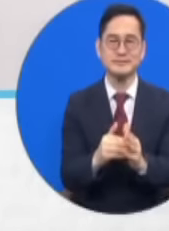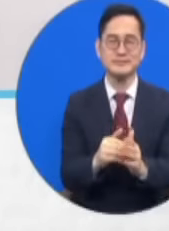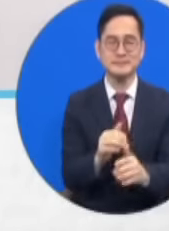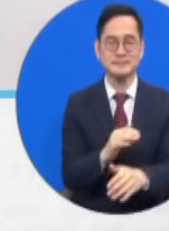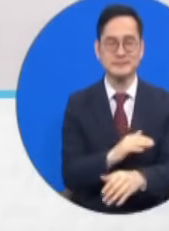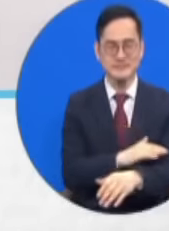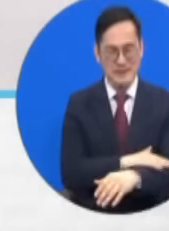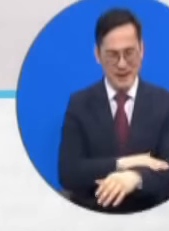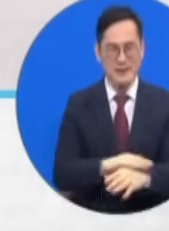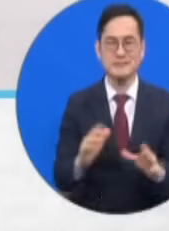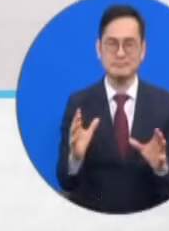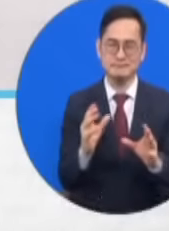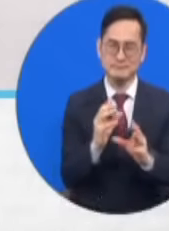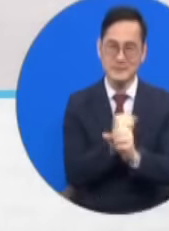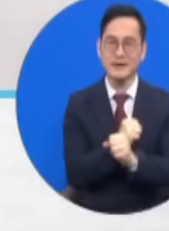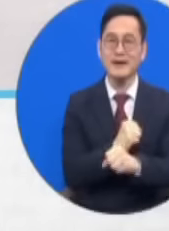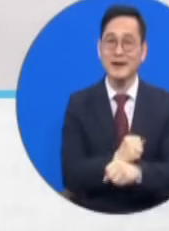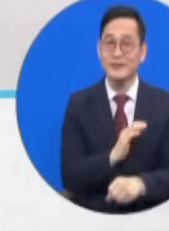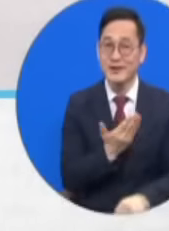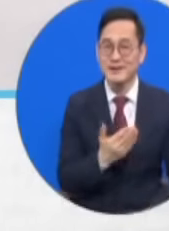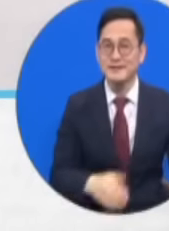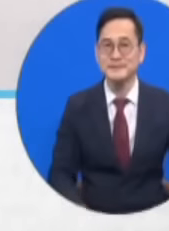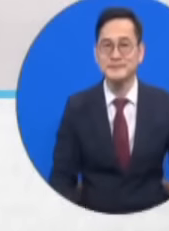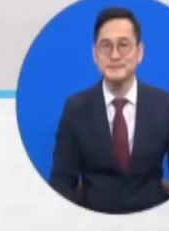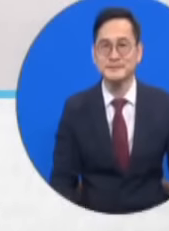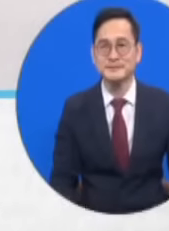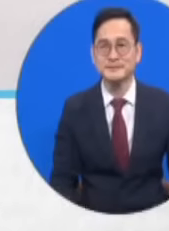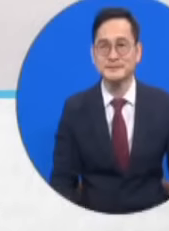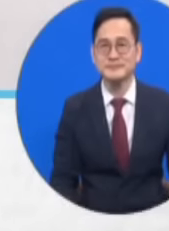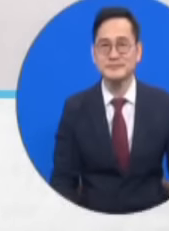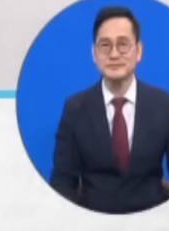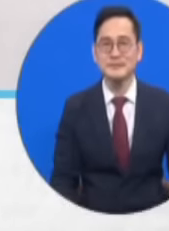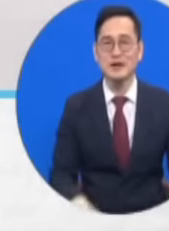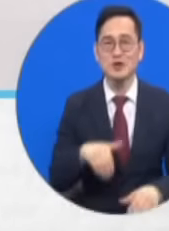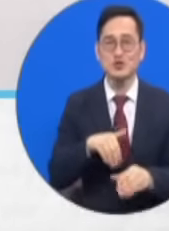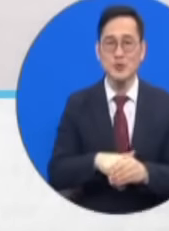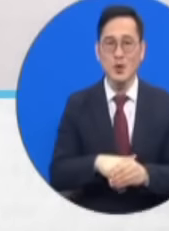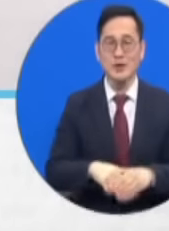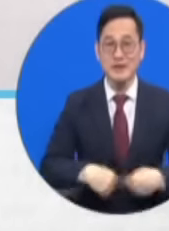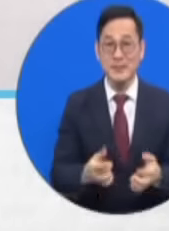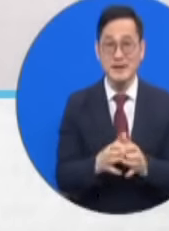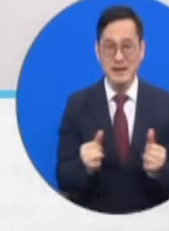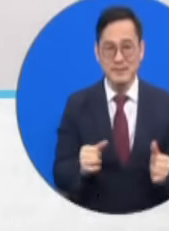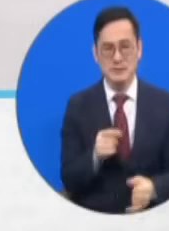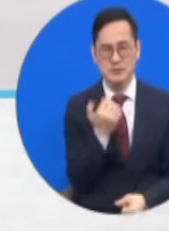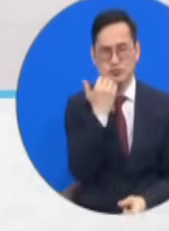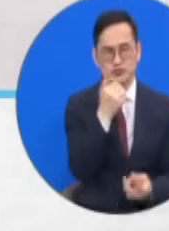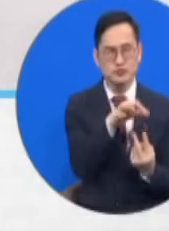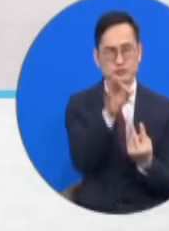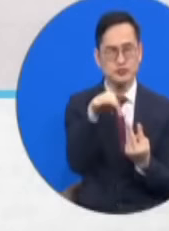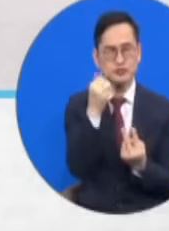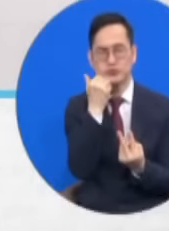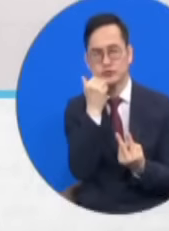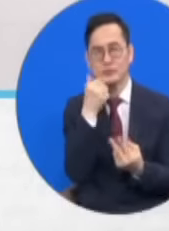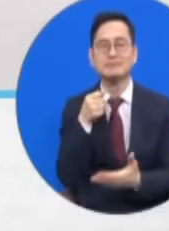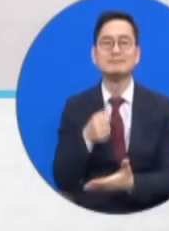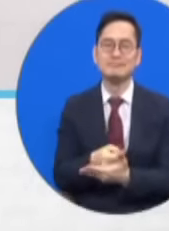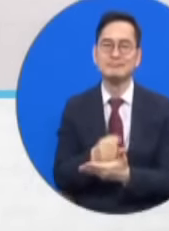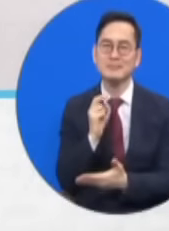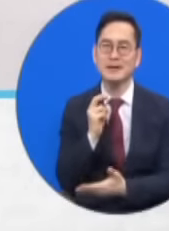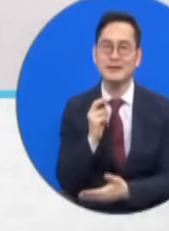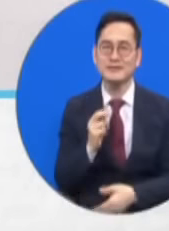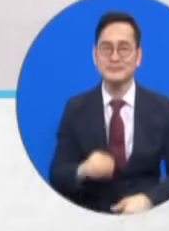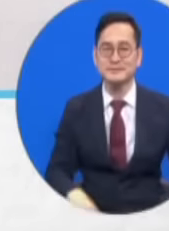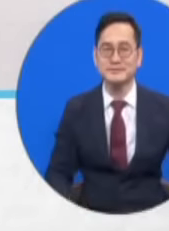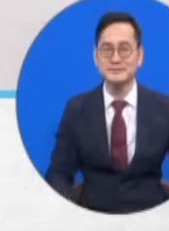상황이라고 봐요. 그래서 결국은 뭐 이제는 거의 투표할 사람들은 이제 마음은 정했다 이렇게 봅니다. 예. 그렇지만 아까 우리가 박빙 지역